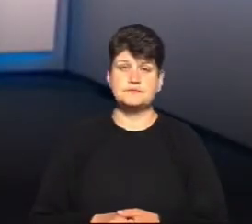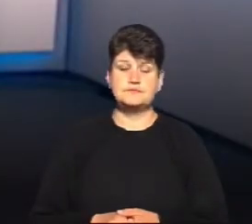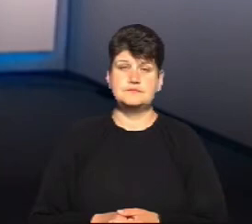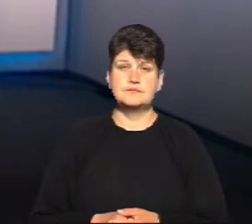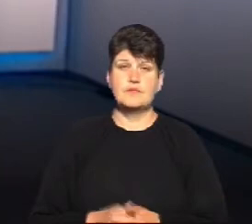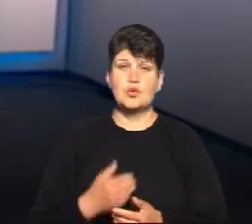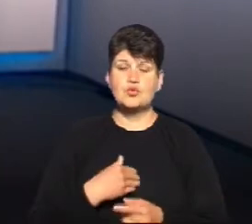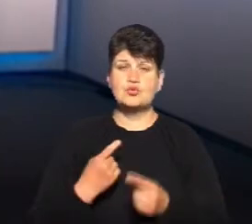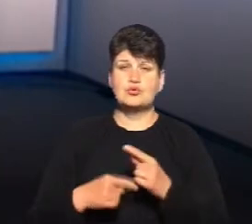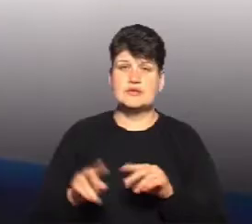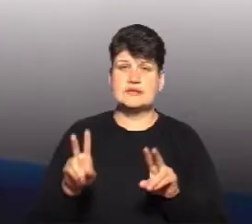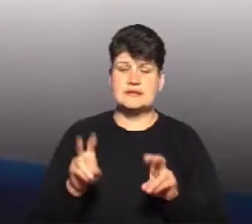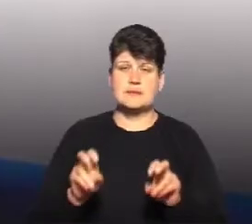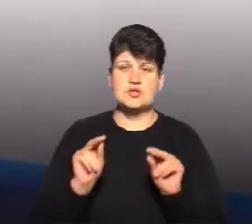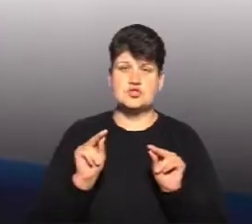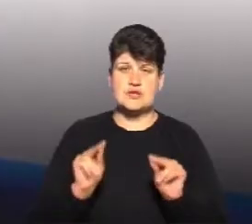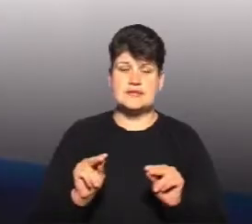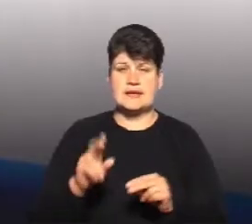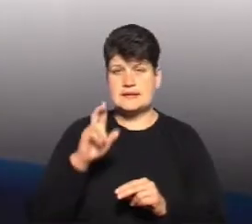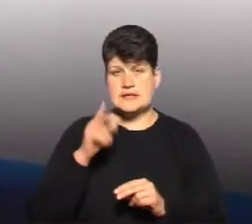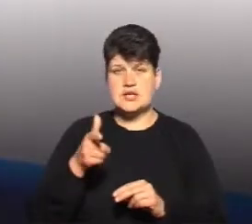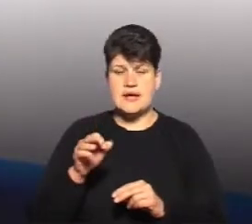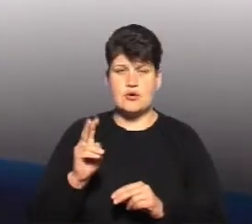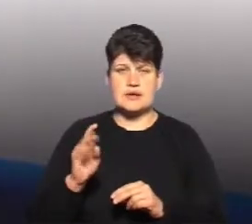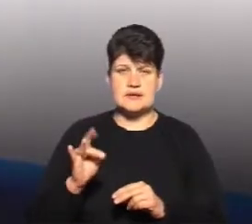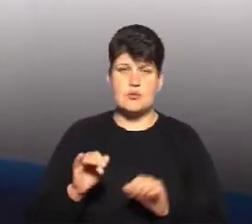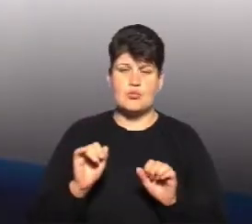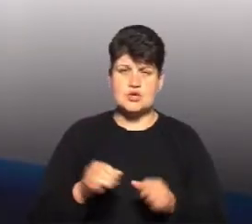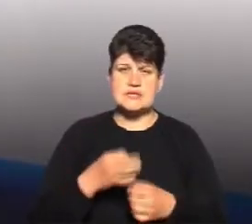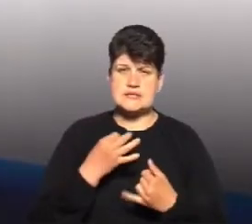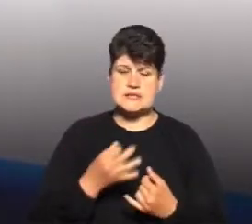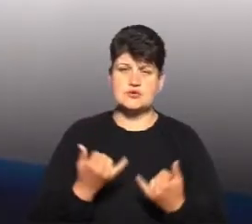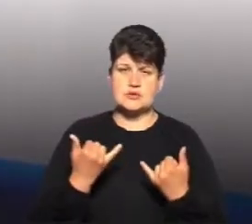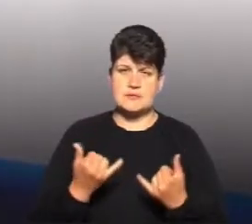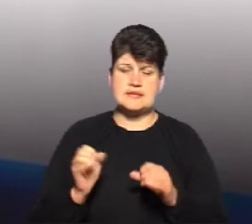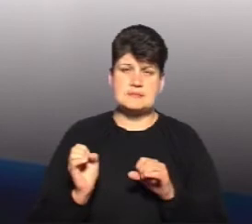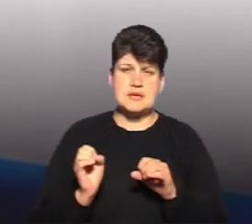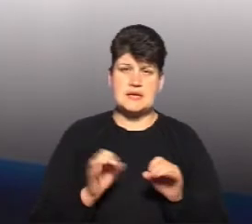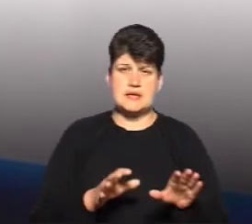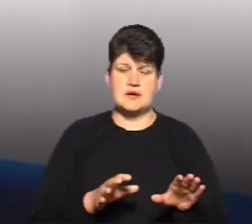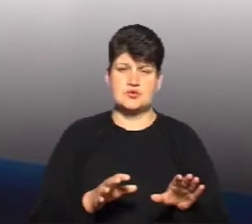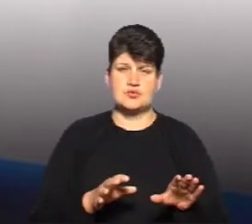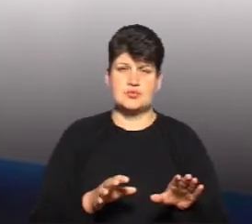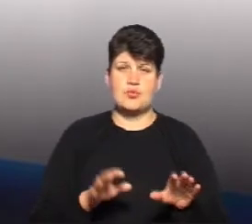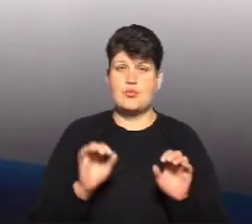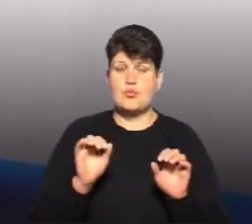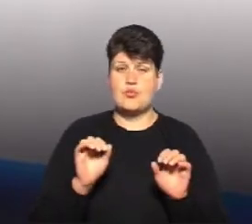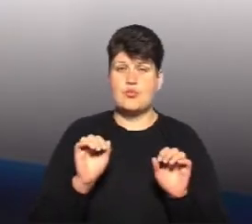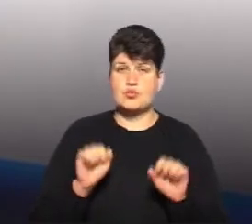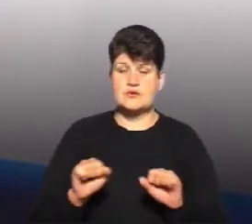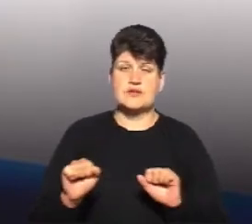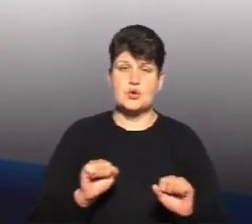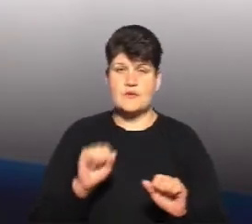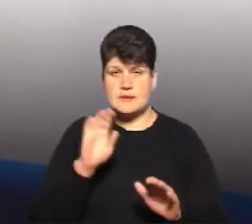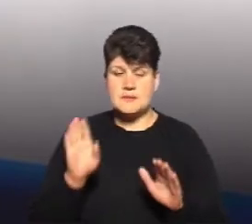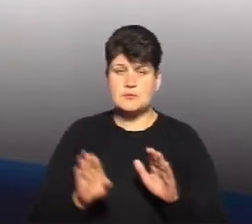теми чесності та геокадастру. Можна сказати, що тепер з передачею там можливості керувати так, підпорядковувати землю